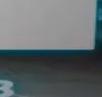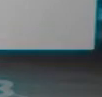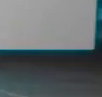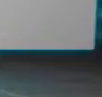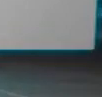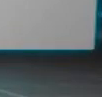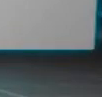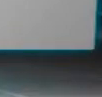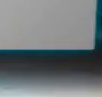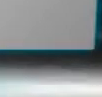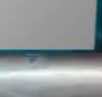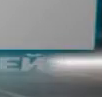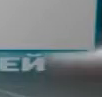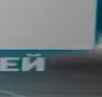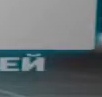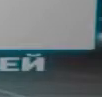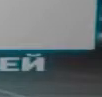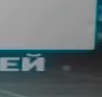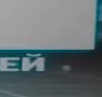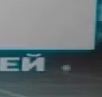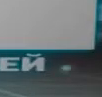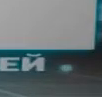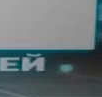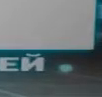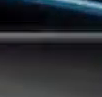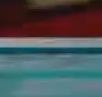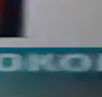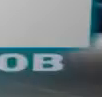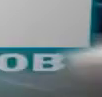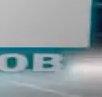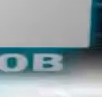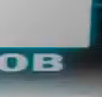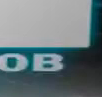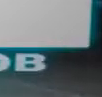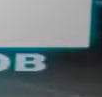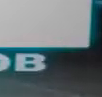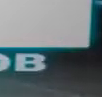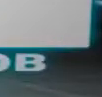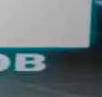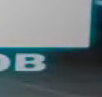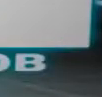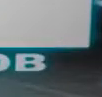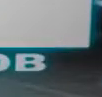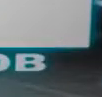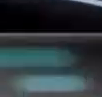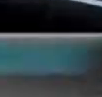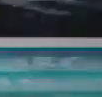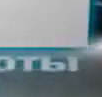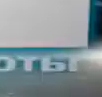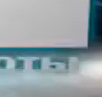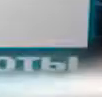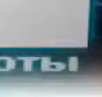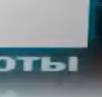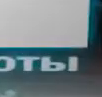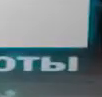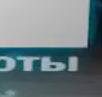турбокомпрессоров, ГСТ, ГМШ, гидрораспределителей и картерных насосов. Восстановление блоков двигателя и шлифовку коленчатых валов.